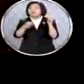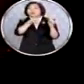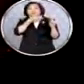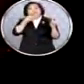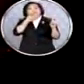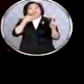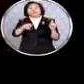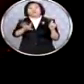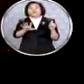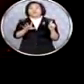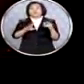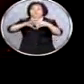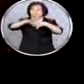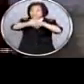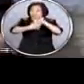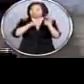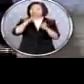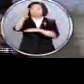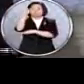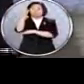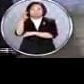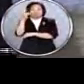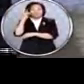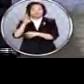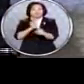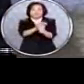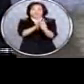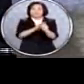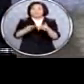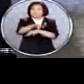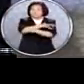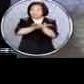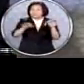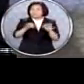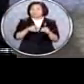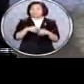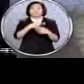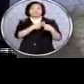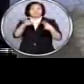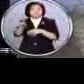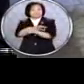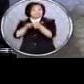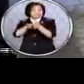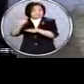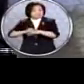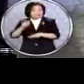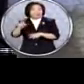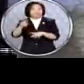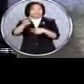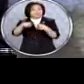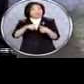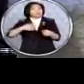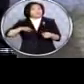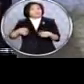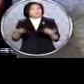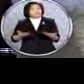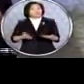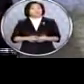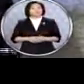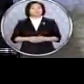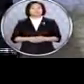世界都是用这个财政政策来刺激经济，蔡主席是财经专家，应该不会不了解这一点。所